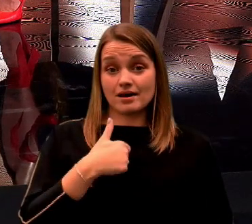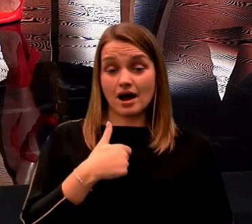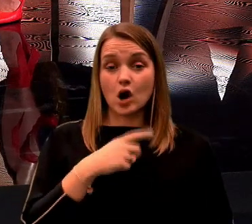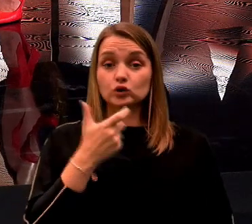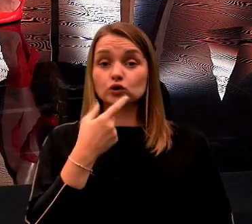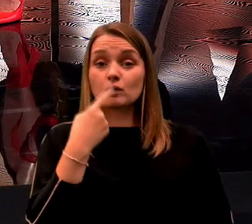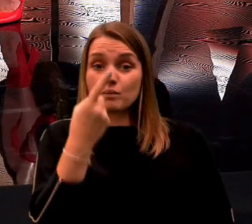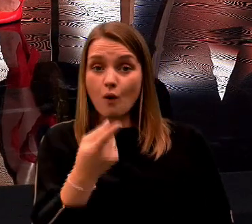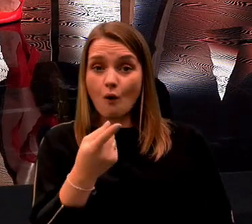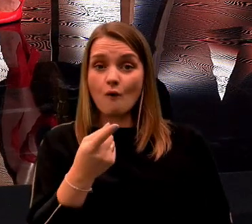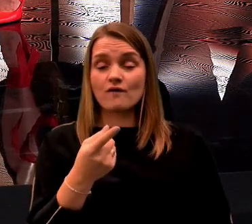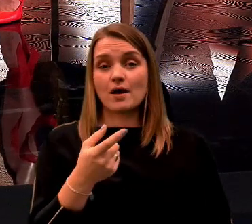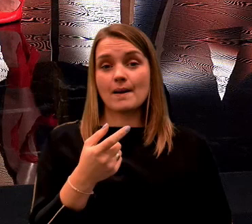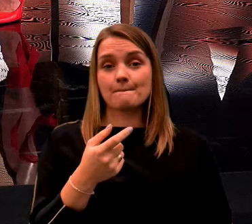się